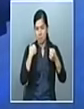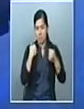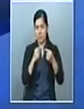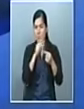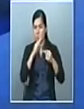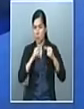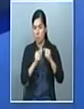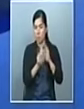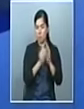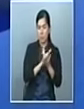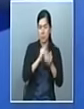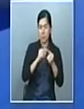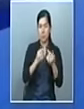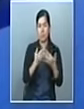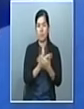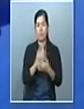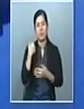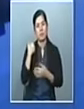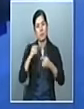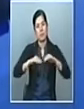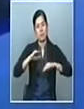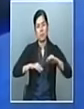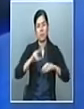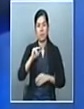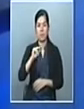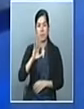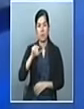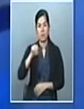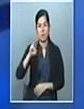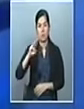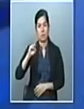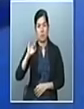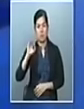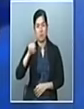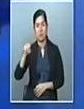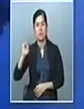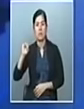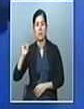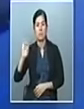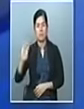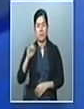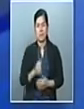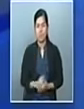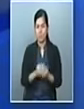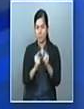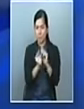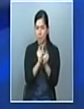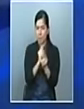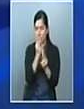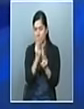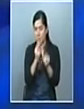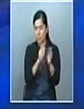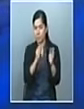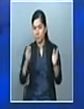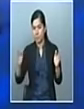ายในระบบดิจิตอลนะคะล่าสุดนั้นยืนอยู่ที่35.69 บาทถึง84 สตางค์นะคะกรอบการเคลื่อนไหวอาจจะดูค่อนข้างกว้าง